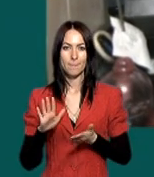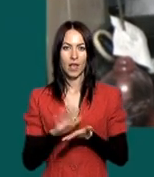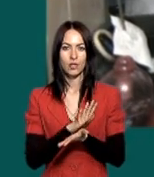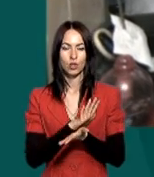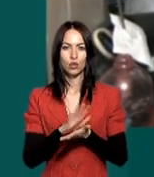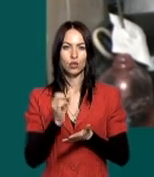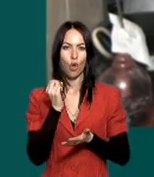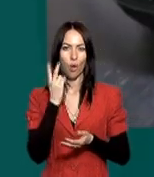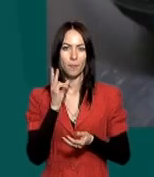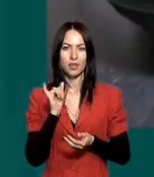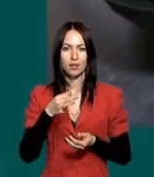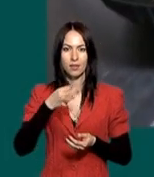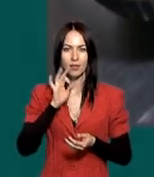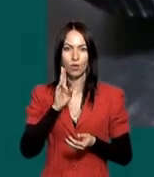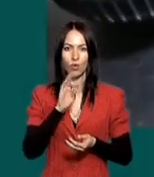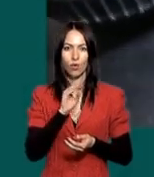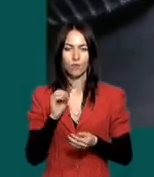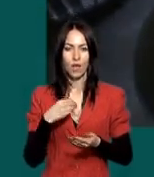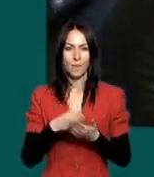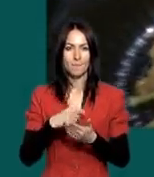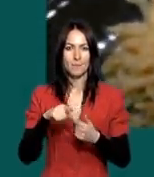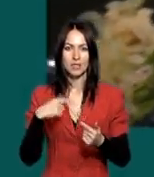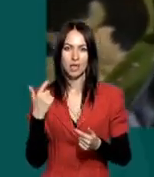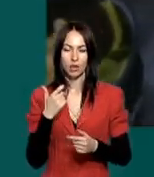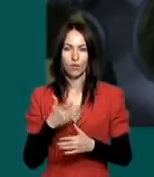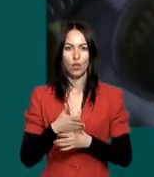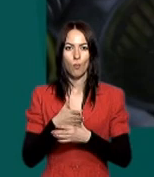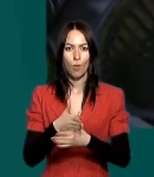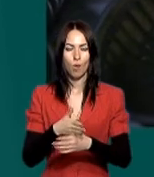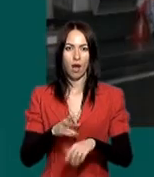Безкоштовні обіди та кава. Бізнес Харкова допомагає медикам.